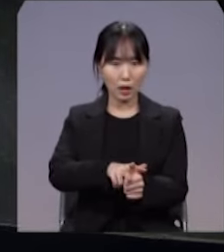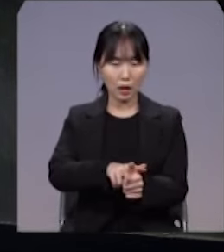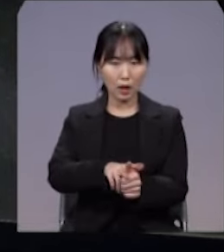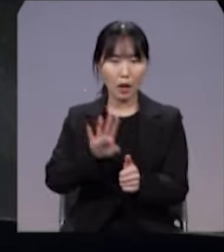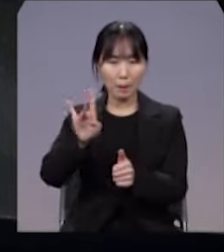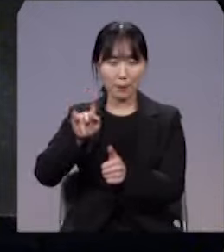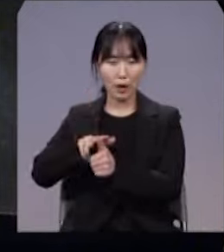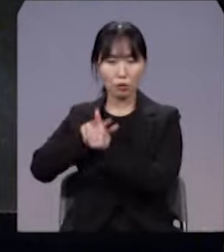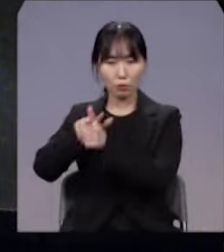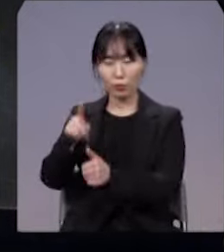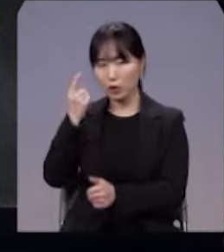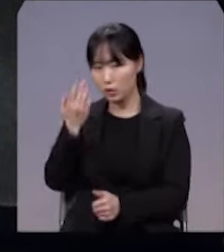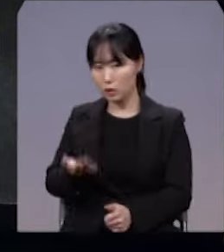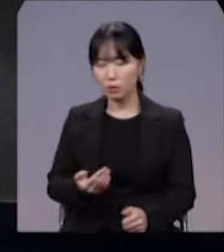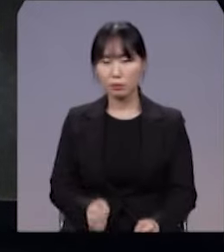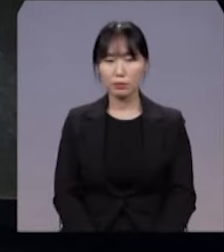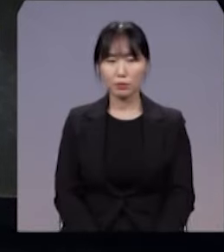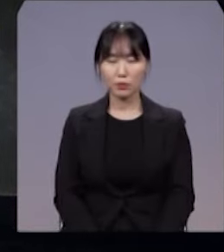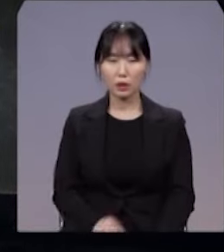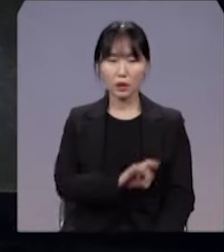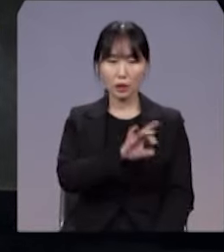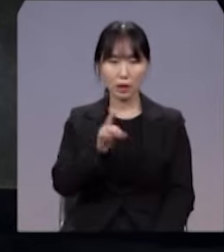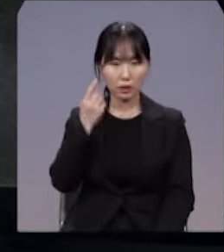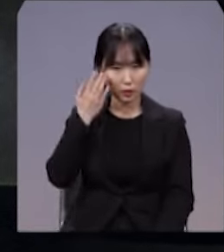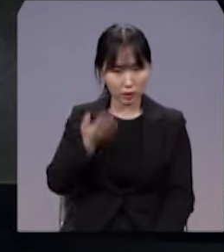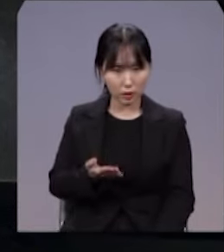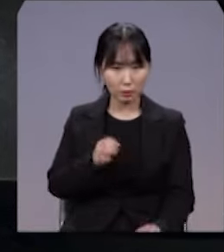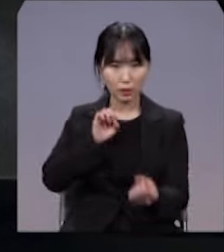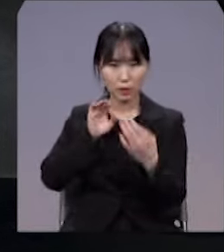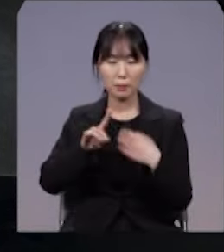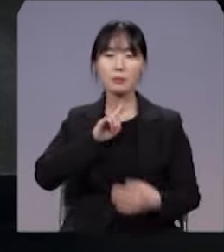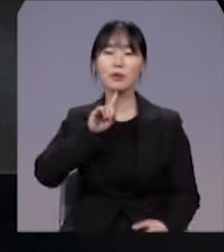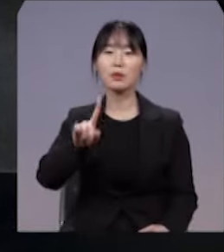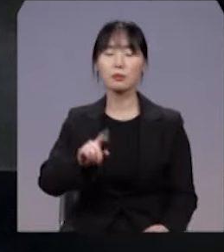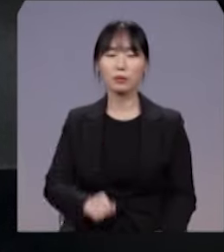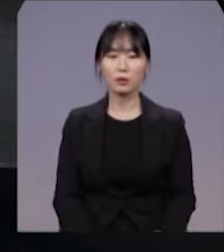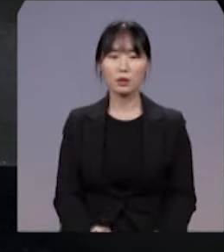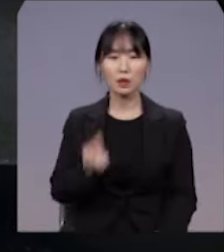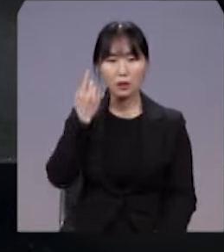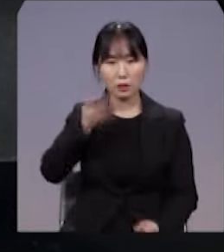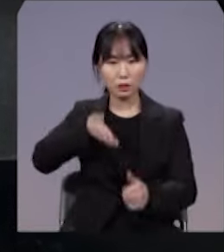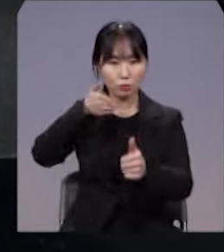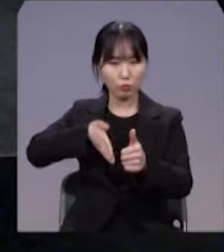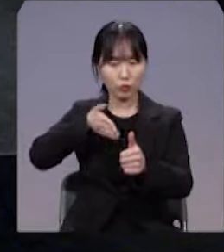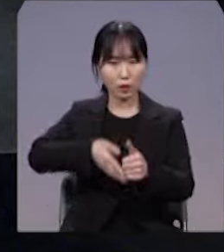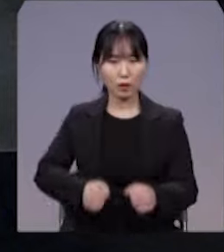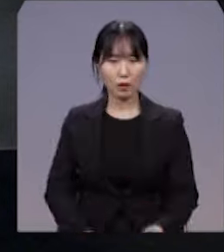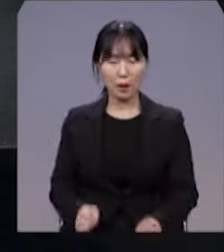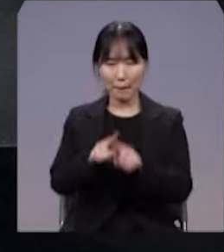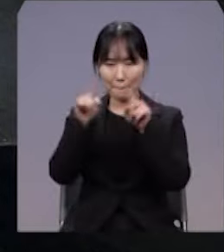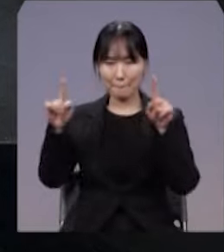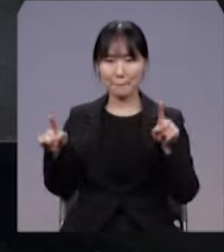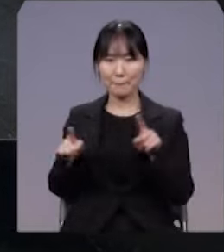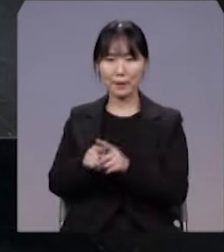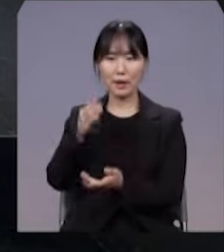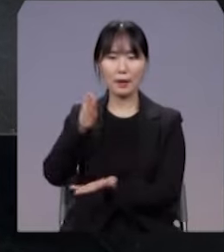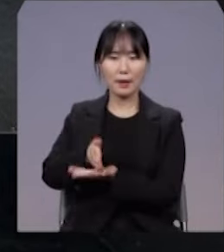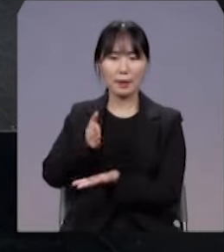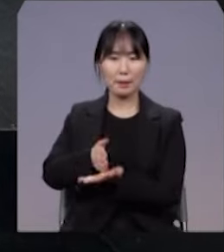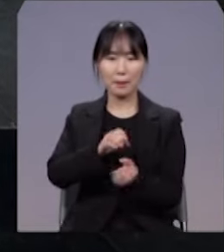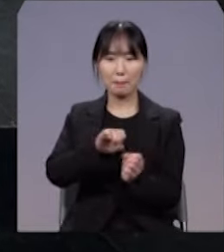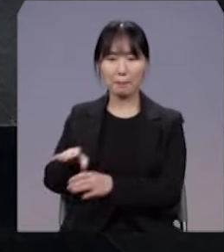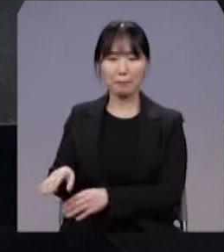질문하는 순서입니다 개별 질문과 답변 모두 1분입니다 질문해 주십 어 판 안 됩니까 판넬 안 됩니다 아